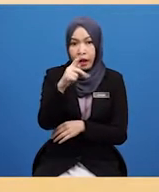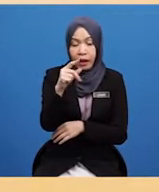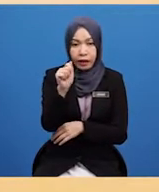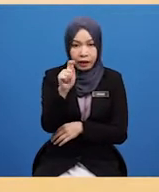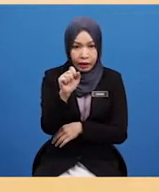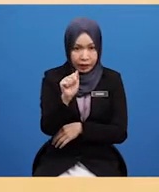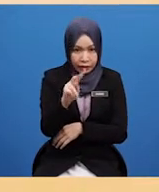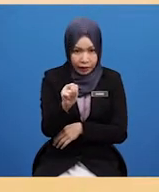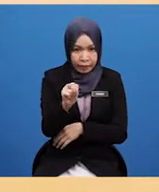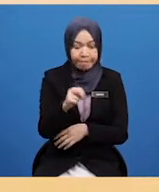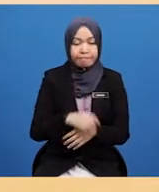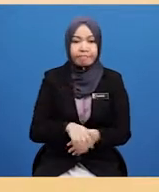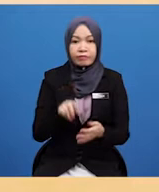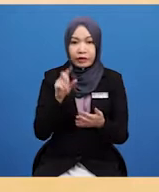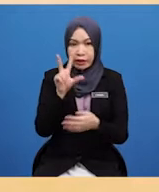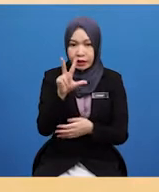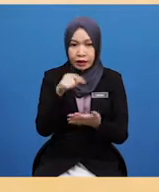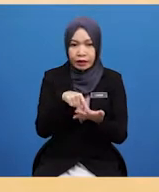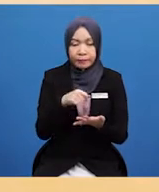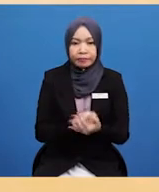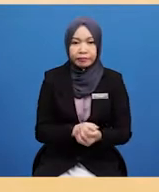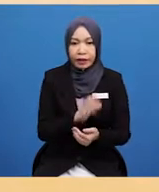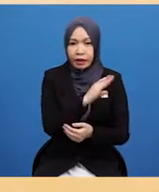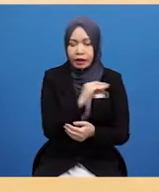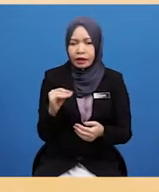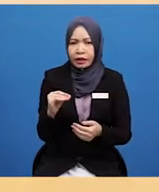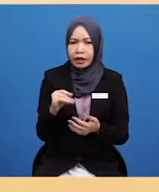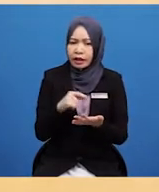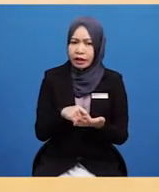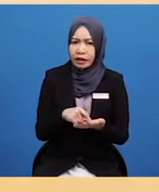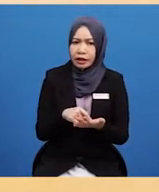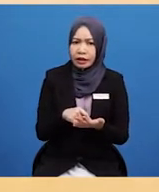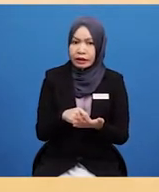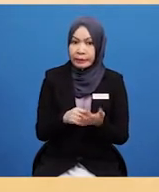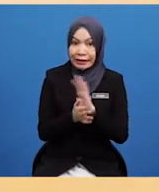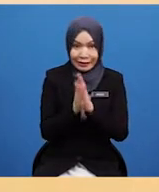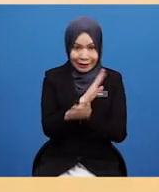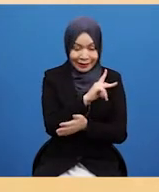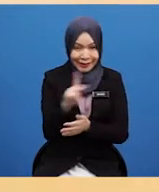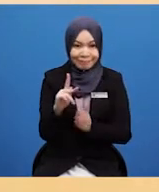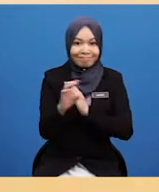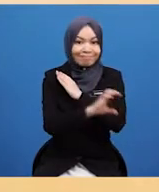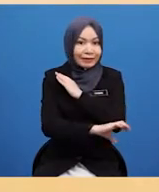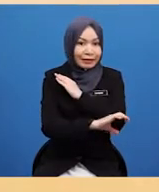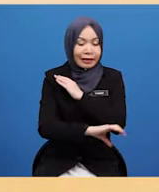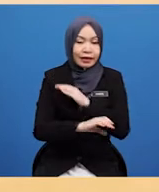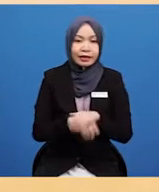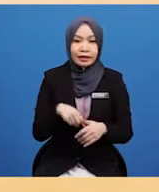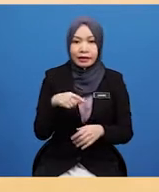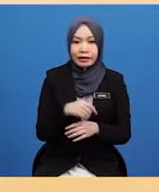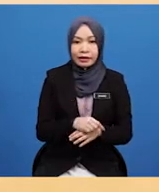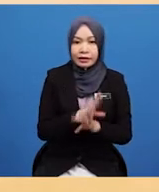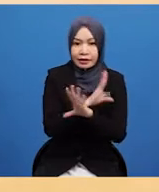juga telah menyebabkan wilayah dalam negara Jerman telah diagih-agihkan. Lithuania,